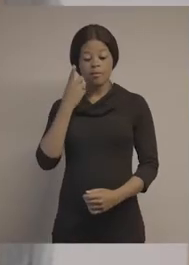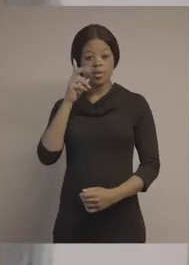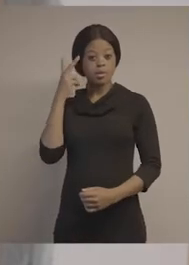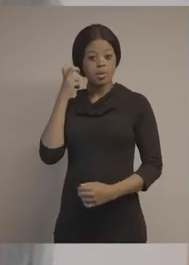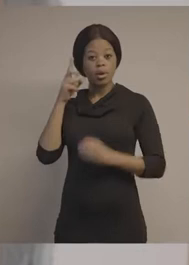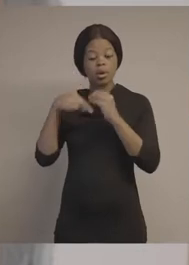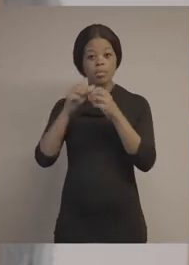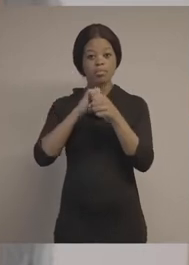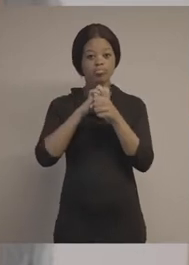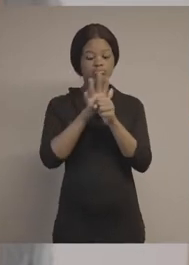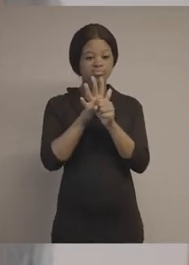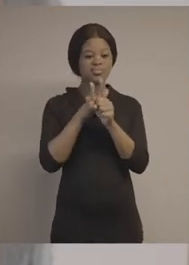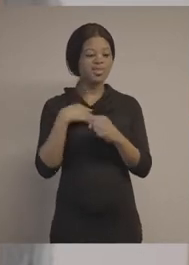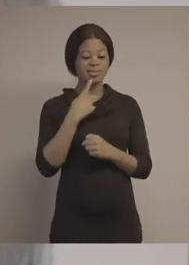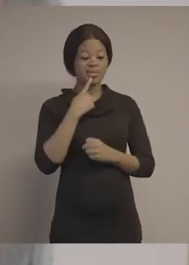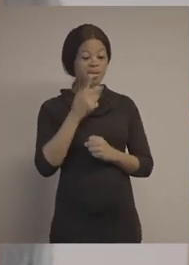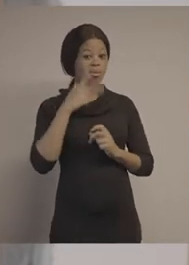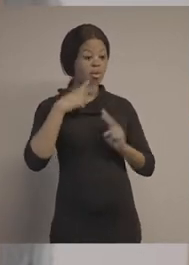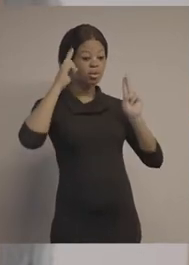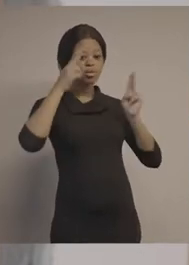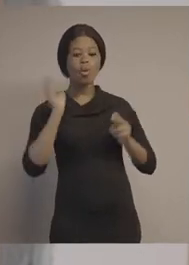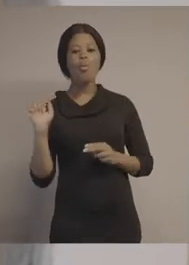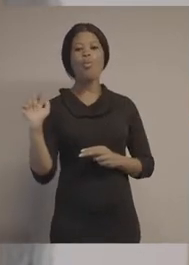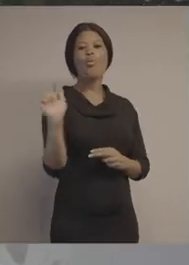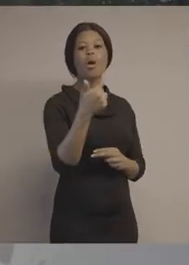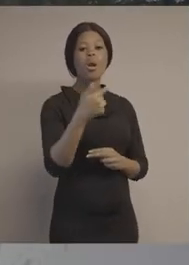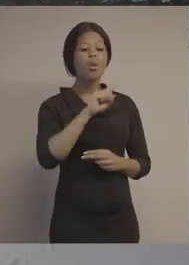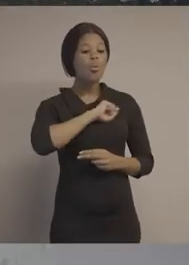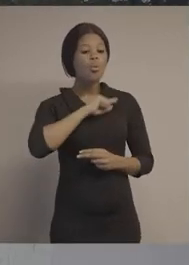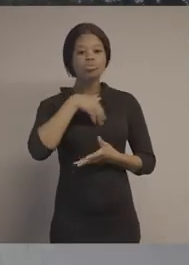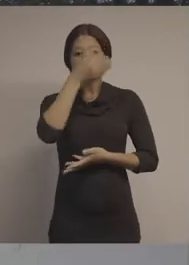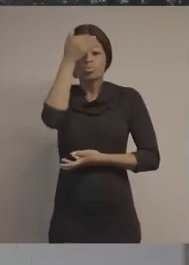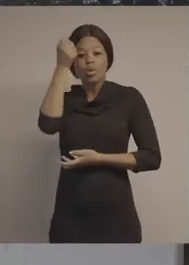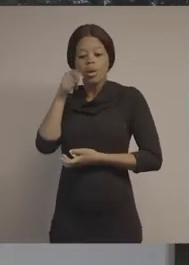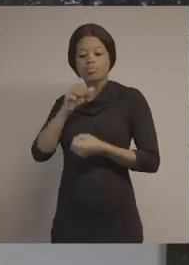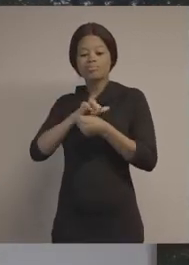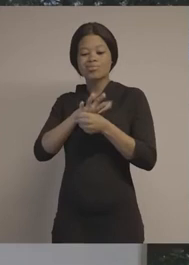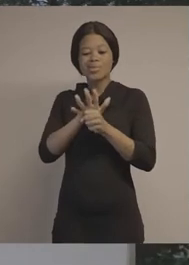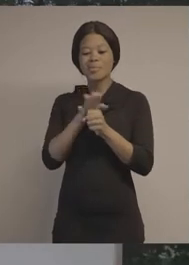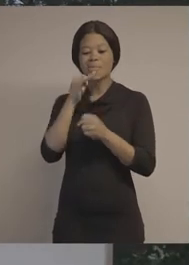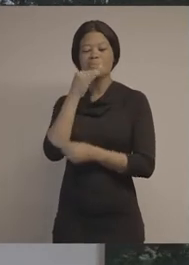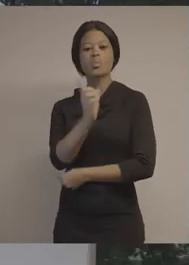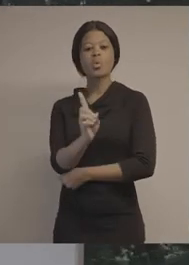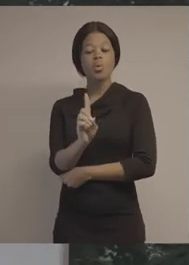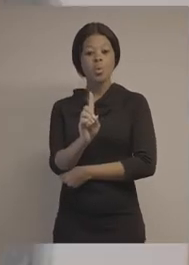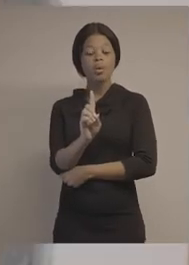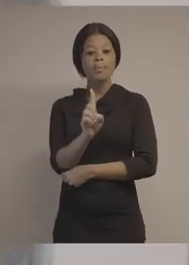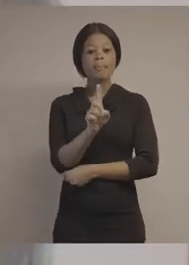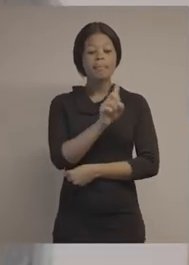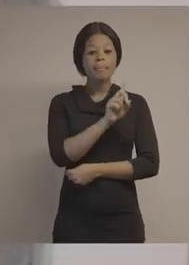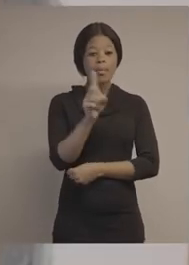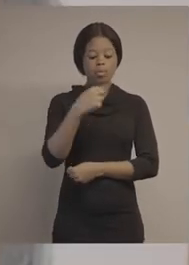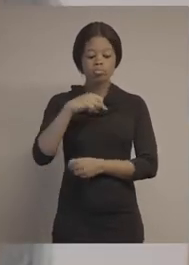mhlanda qala ukuva nge-COVID ndandisithi hayi sizawufa sonke ngoba ke asiyazi le COVID-19 uba yintoni.